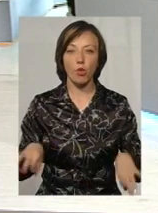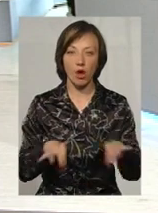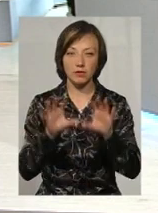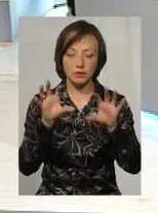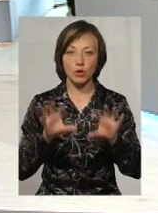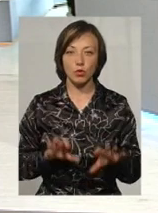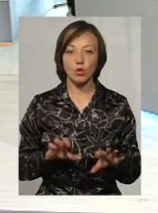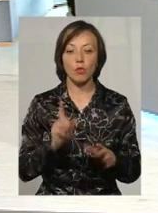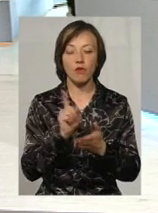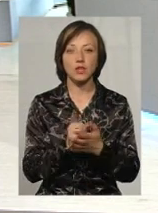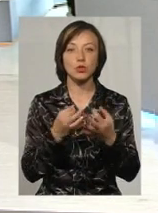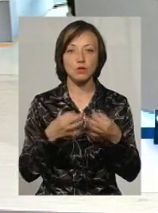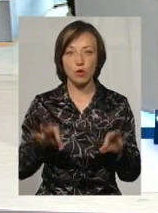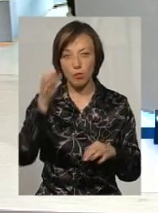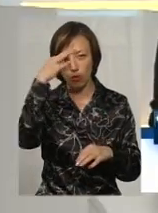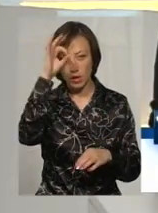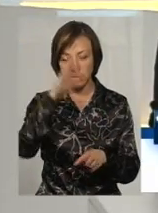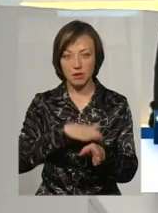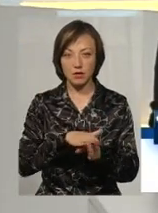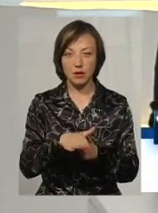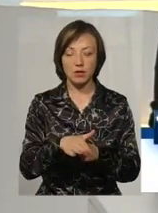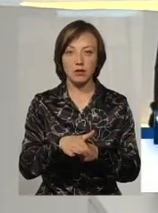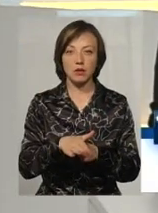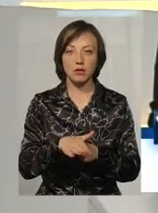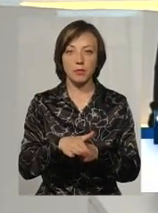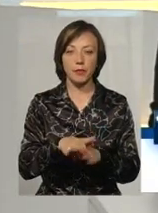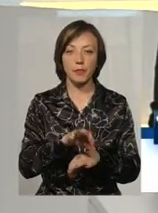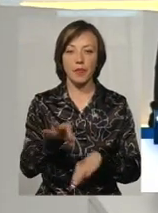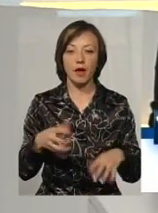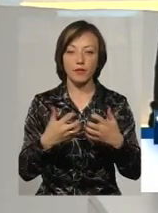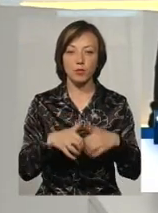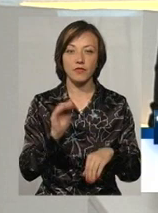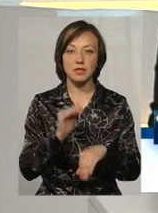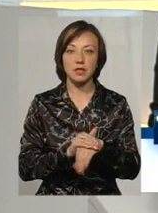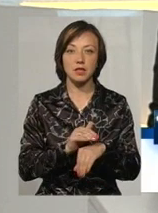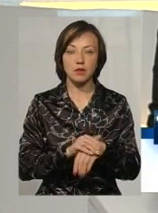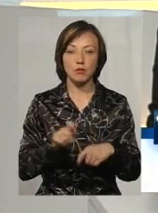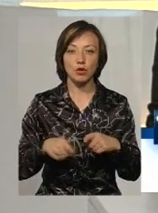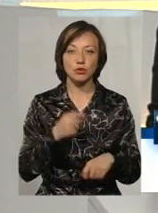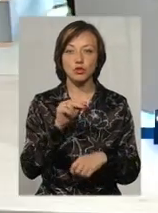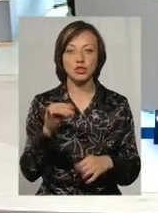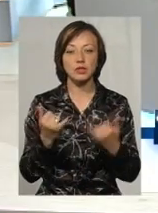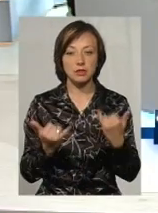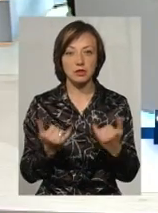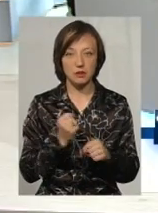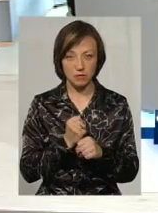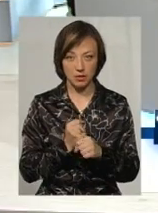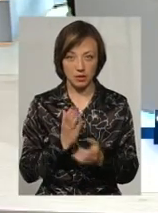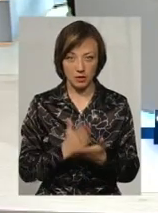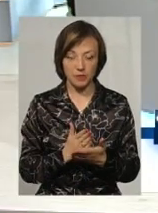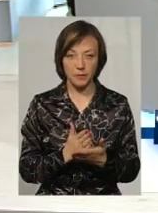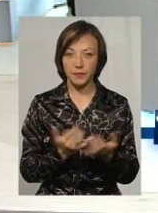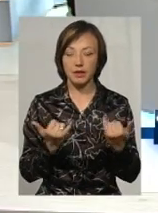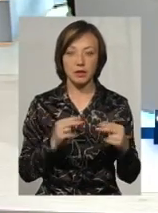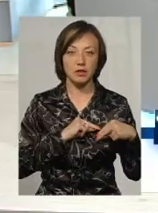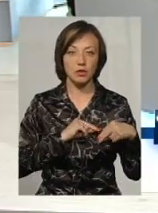які мають дозволити поліції реалізувати проекти автоматичної фіксації правопорушень. Чи зараз діють вони? Ні, зараз не